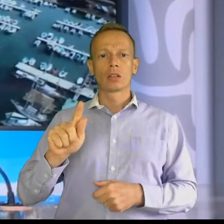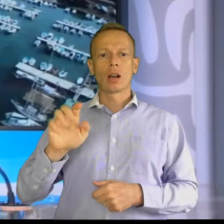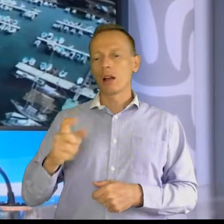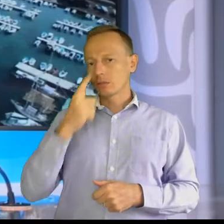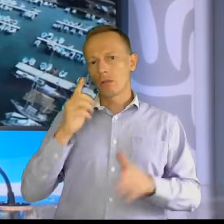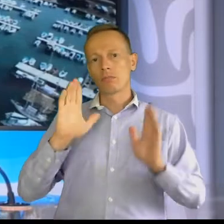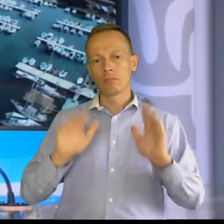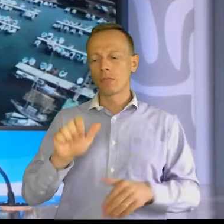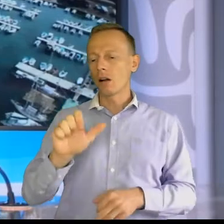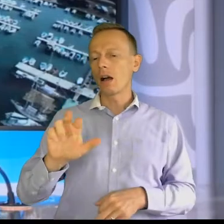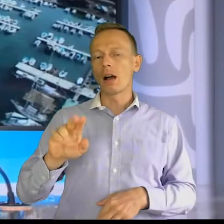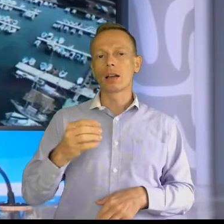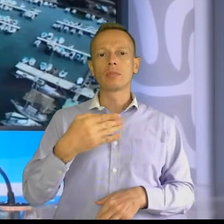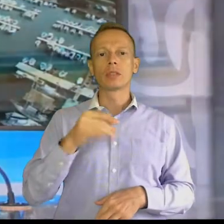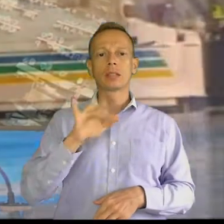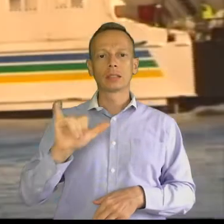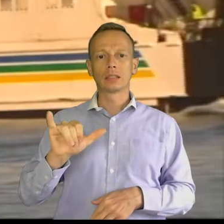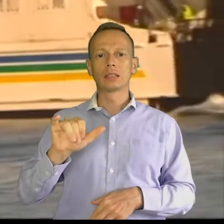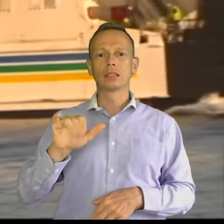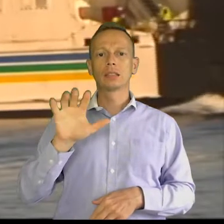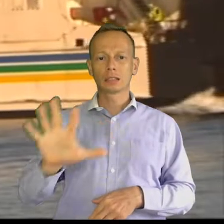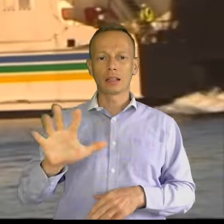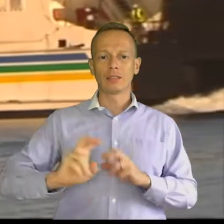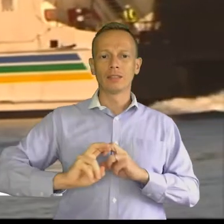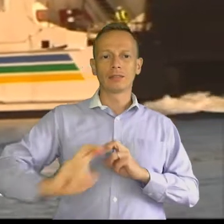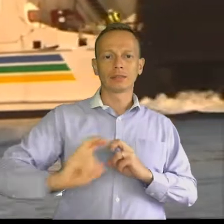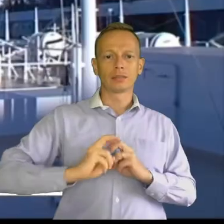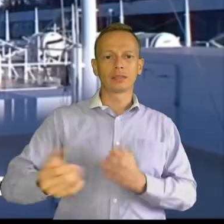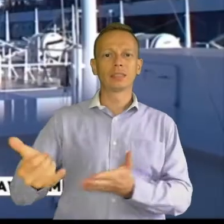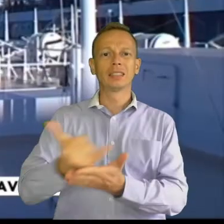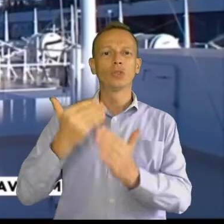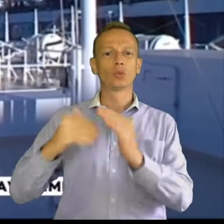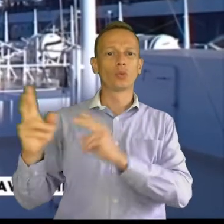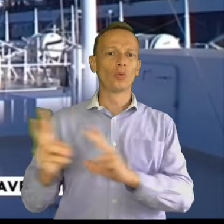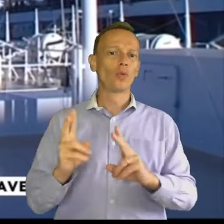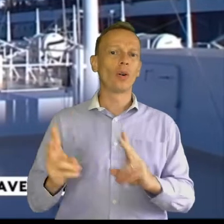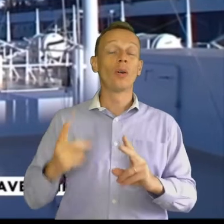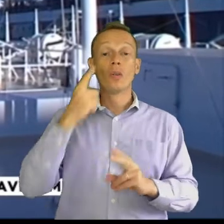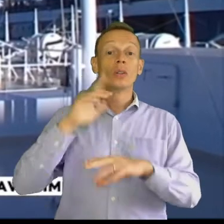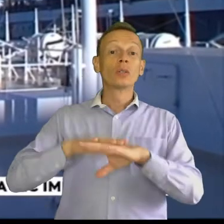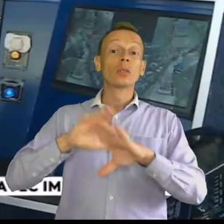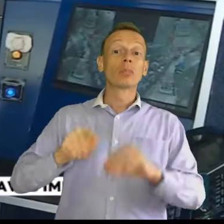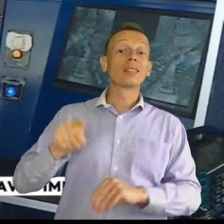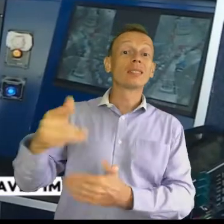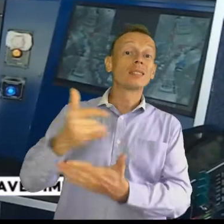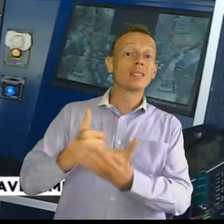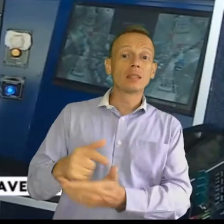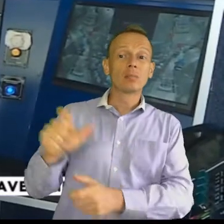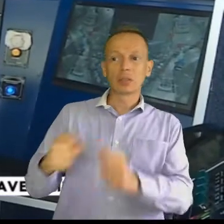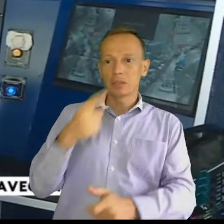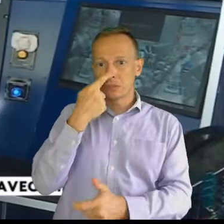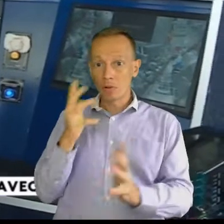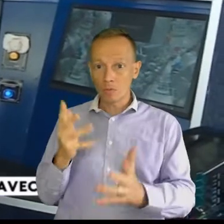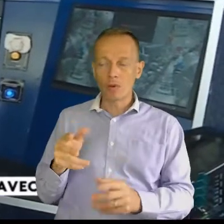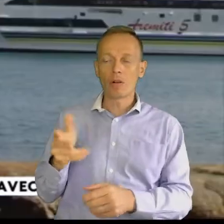gage semble concrétiser la mise en ligne de l'Arémiti 5 sur les îles sous le vent. Je vous propose d'écouter les réactions recueillies